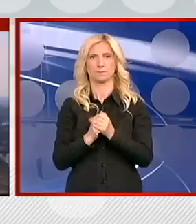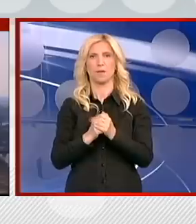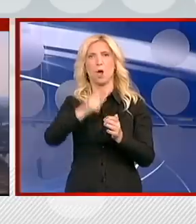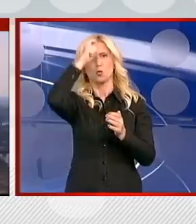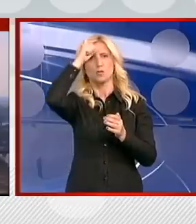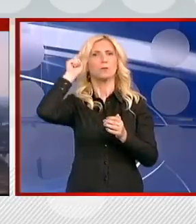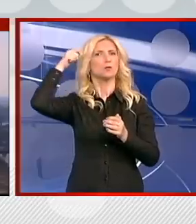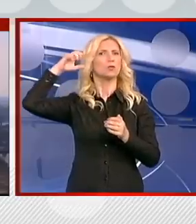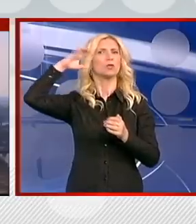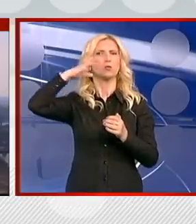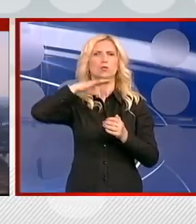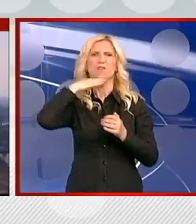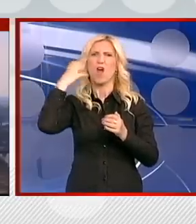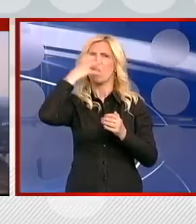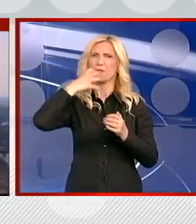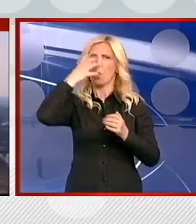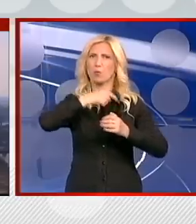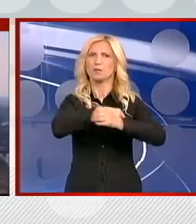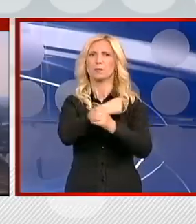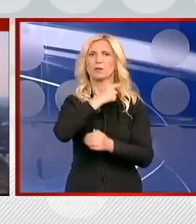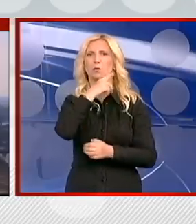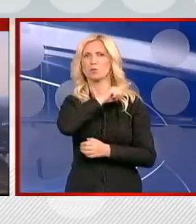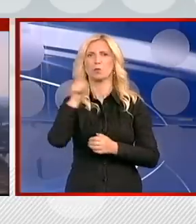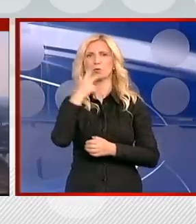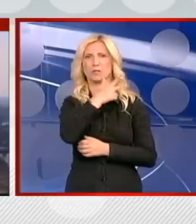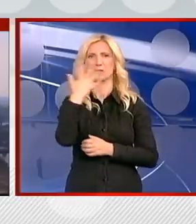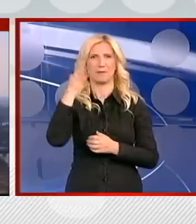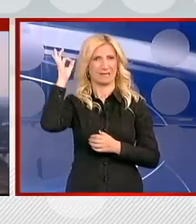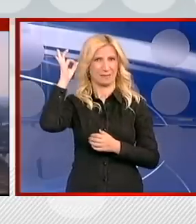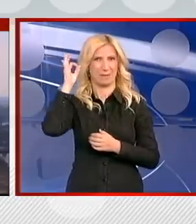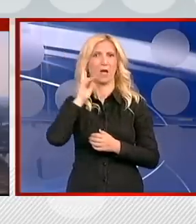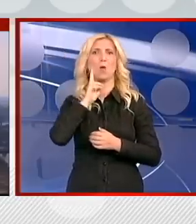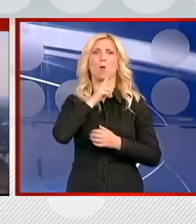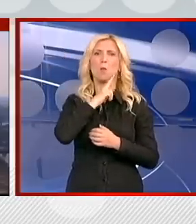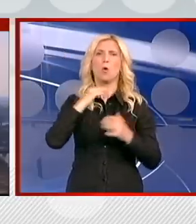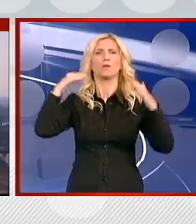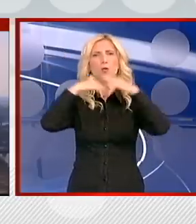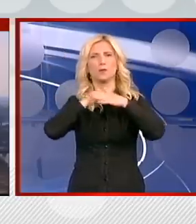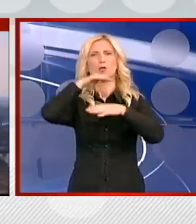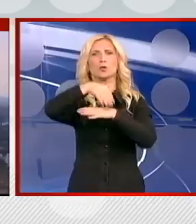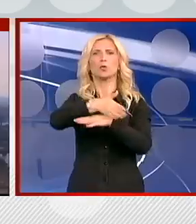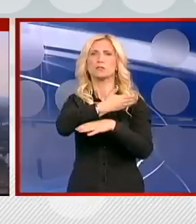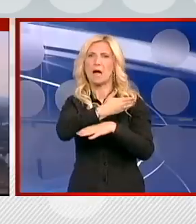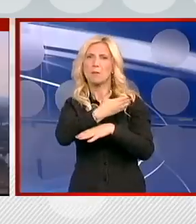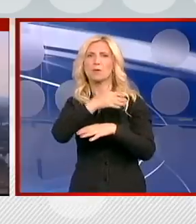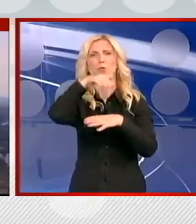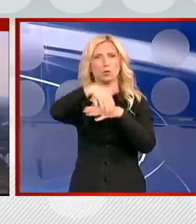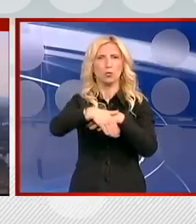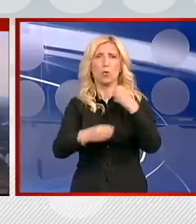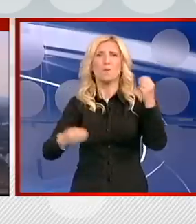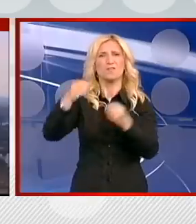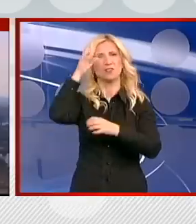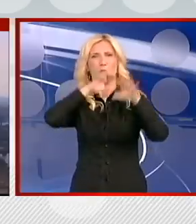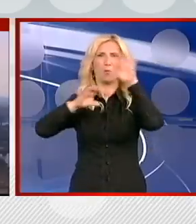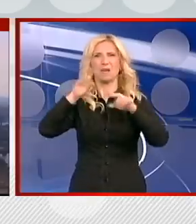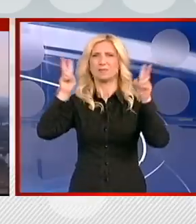U Srbiji sutra sunčano i veoma toplo s temperaturom do 35 stepeni. Posle podne i uveče na jugozapadu i jugu više